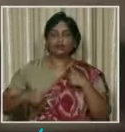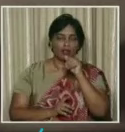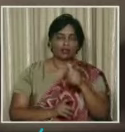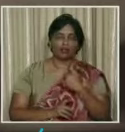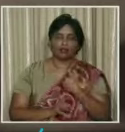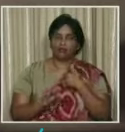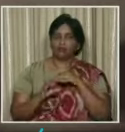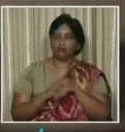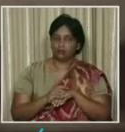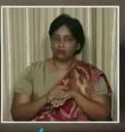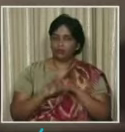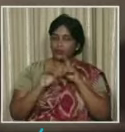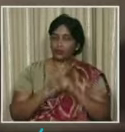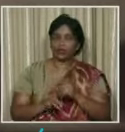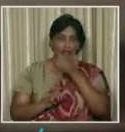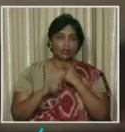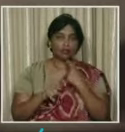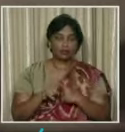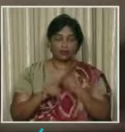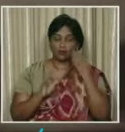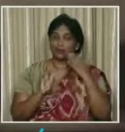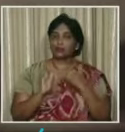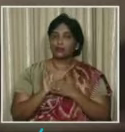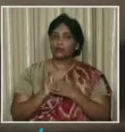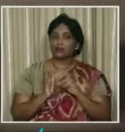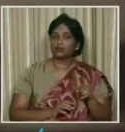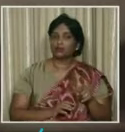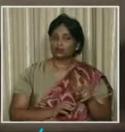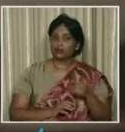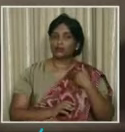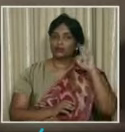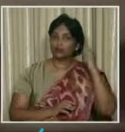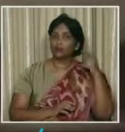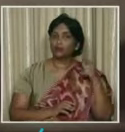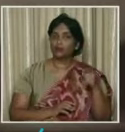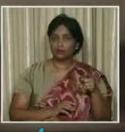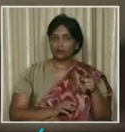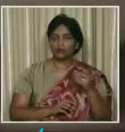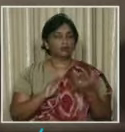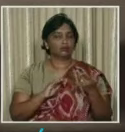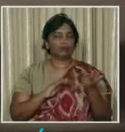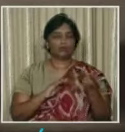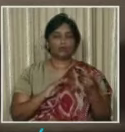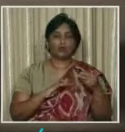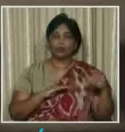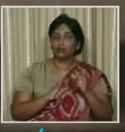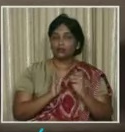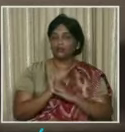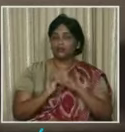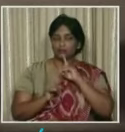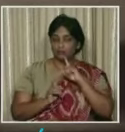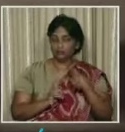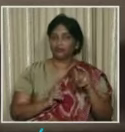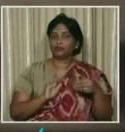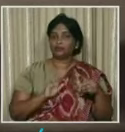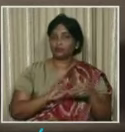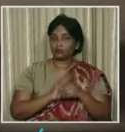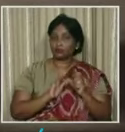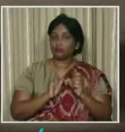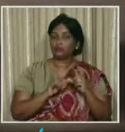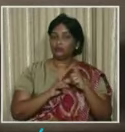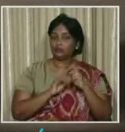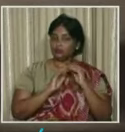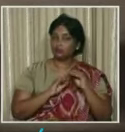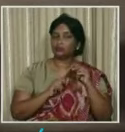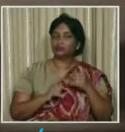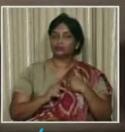හොයන්න ඕනේ. ඒ වගේම සීනිබදු වංචාව සම්බන්ධව ගිණුම්කාරක සභාව විසින් අදාළ පොලිස් දෙපාර්තමේන්තුවටත් යොමු කරලා තිබෙනවා. අල්ලස් දෙපාර්තමේන්තුවටත්. ඒ වගේම